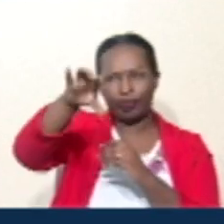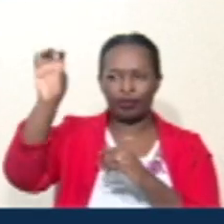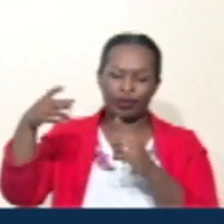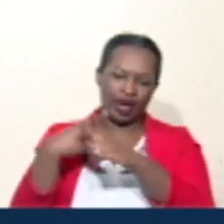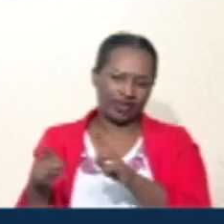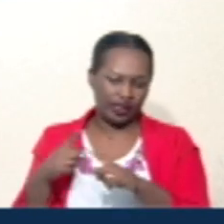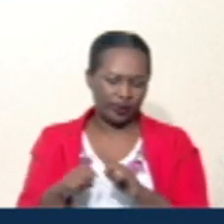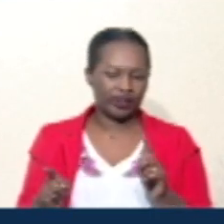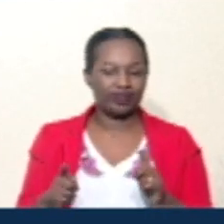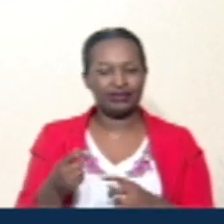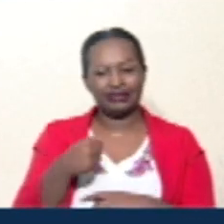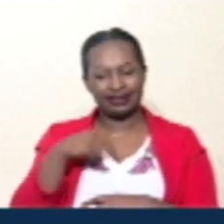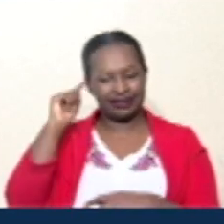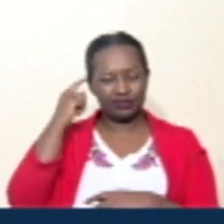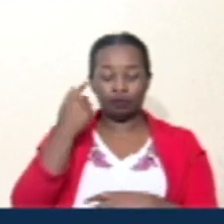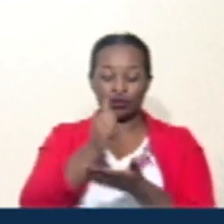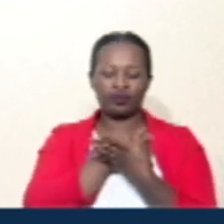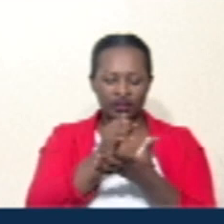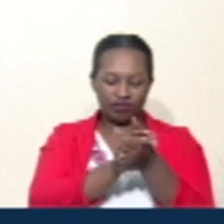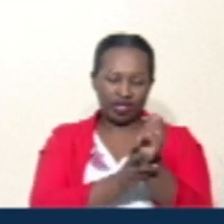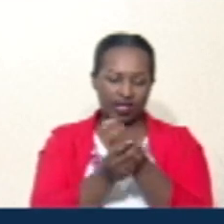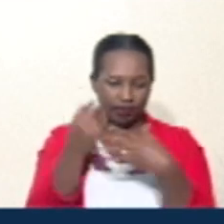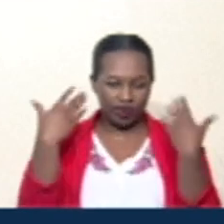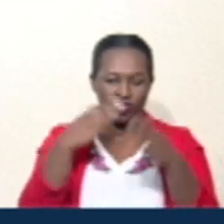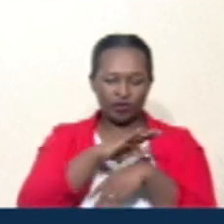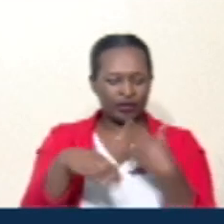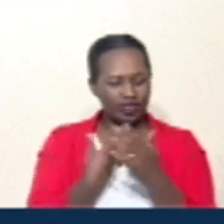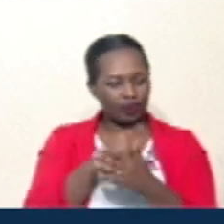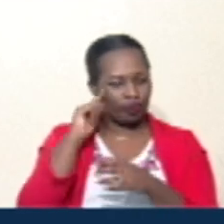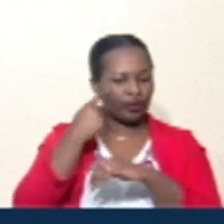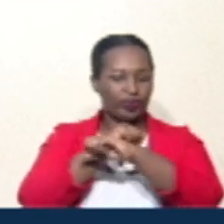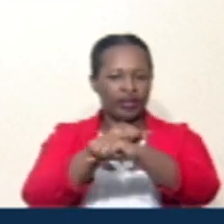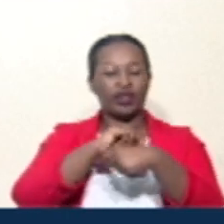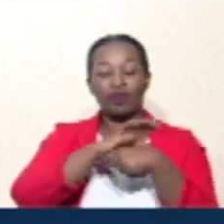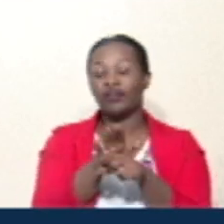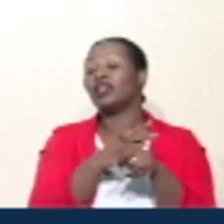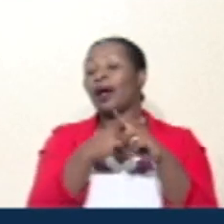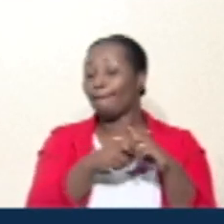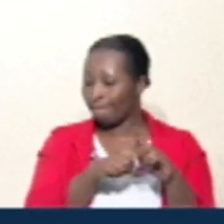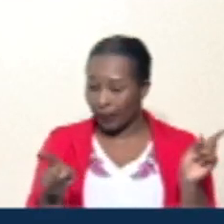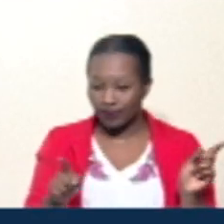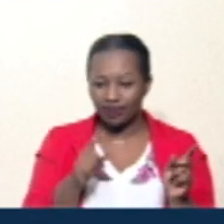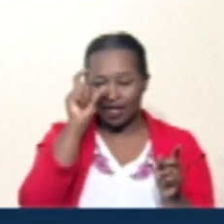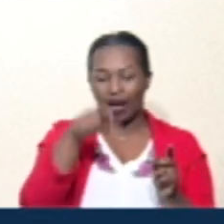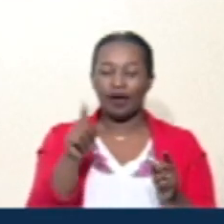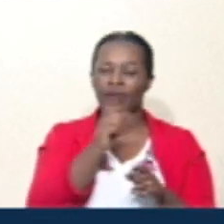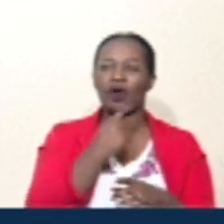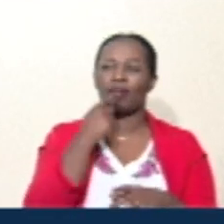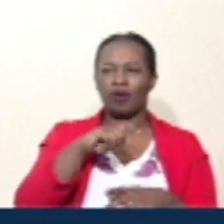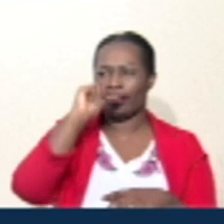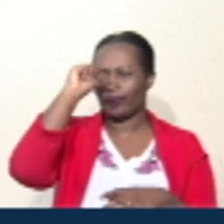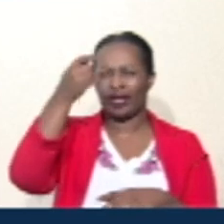hatandukanye kugira ngo dukarabe intoki twese twumvaga ko ari ukurwanya covid ariko ntabwo abantu bakwiriye kwirana ngo bumve